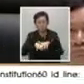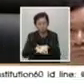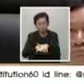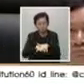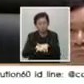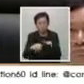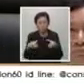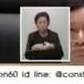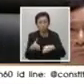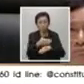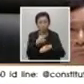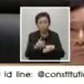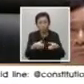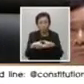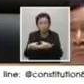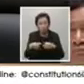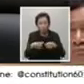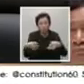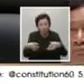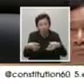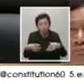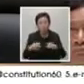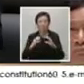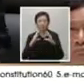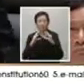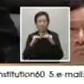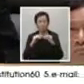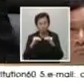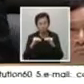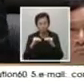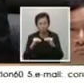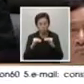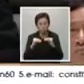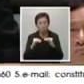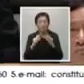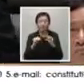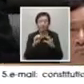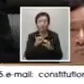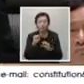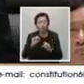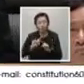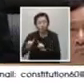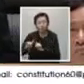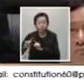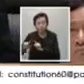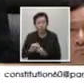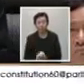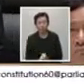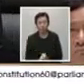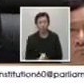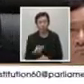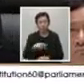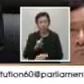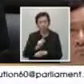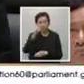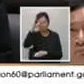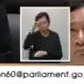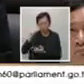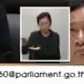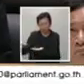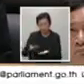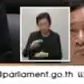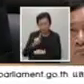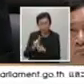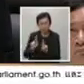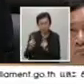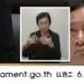พรรคการเมืองฝ่ายค้านที่เกี่ยวข้องกับการประชุมและกิจการของสภาวันที่ท่านประธานชวนหลีกภัยได้เชิญท่านประธานวิปรัฐบ